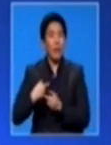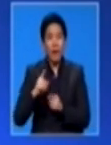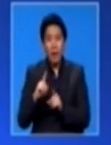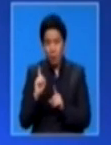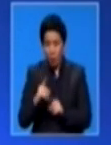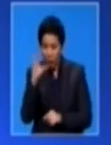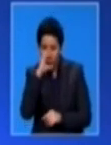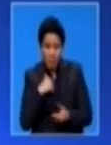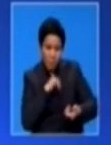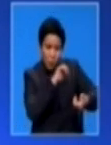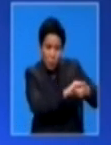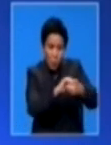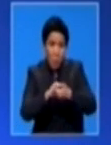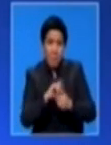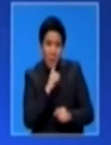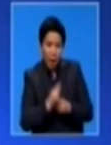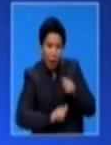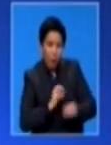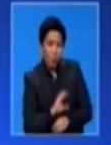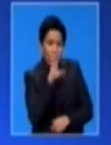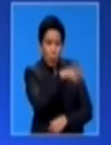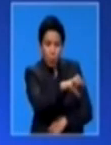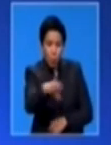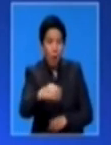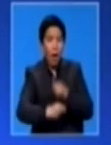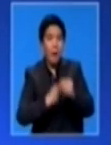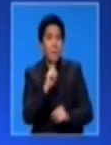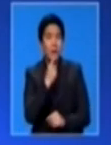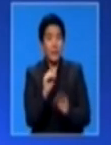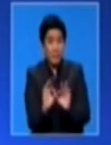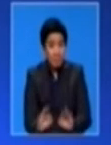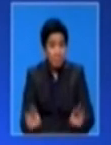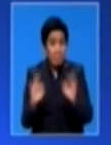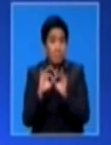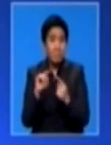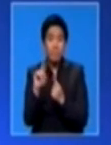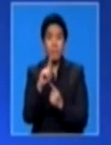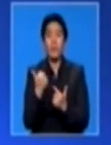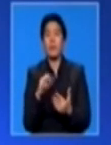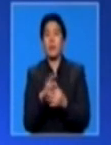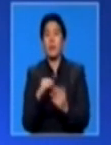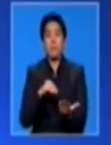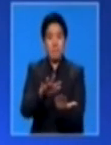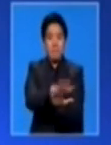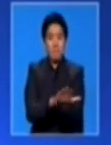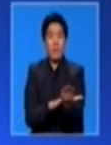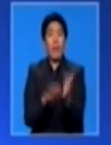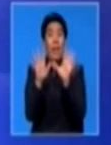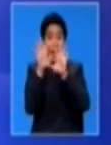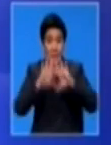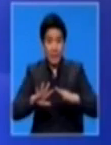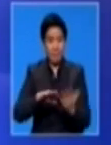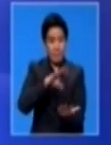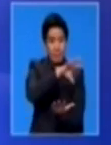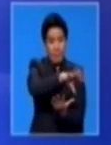แสวงหาความร่วมมือใหม่เปิดตลาดใหม่ที่มีความสำคัญมากก็ได้แก่การขยายความร่วมมือเพื่อนบ้านและอาเซีย